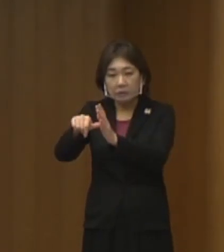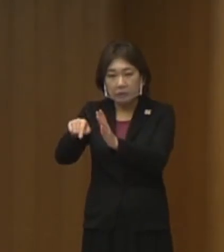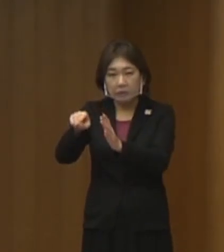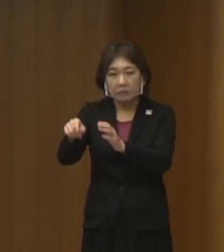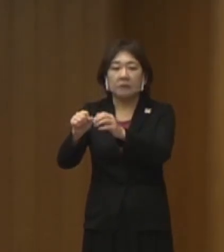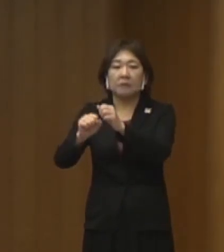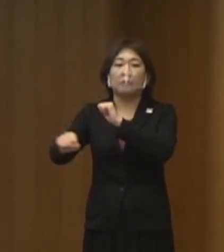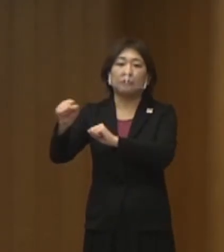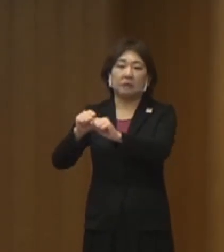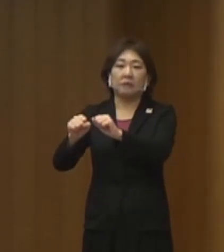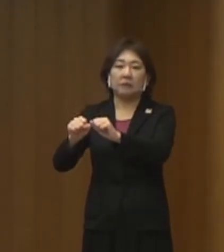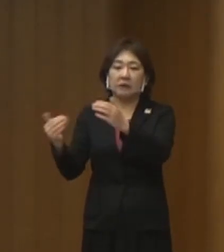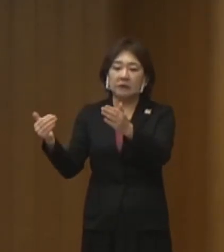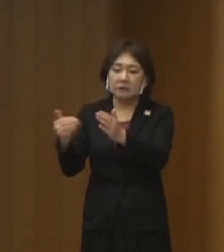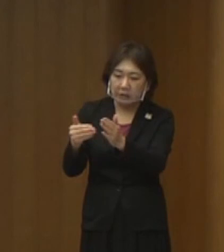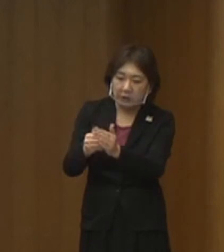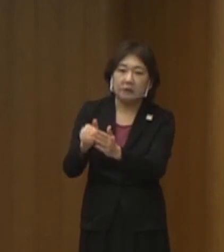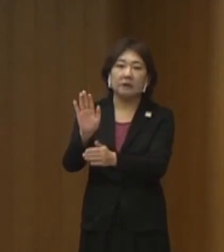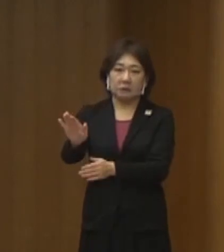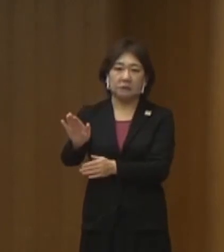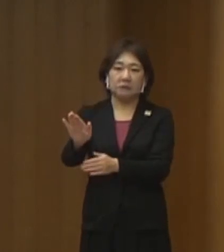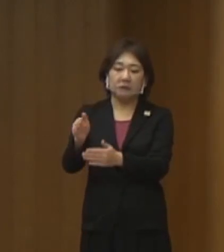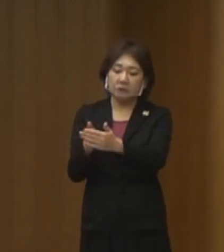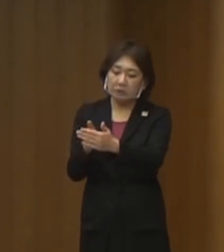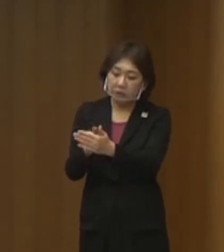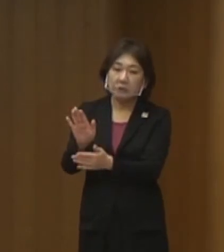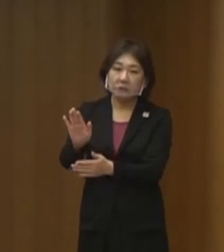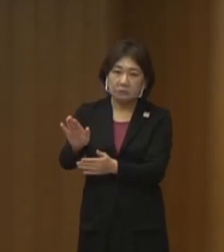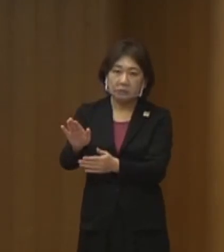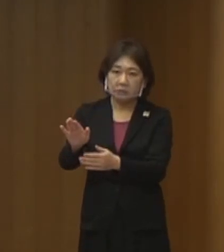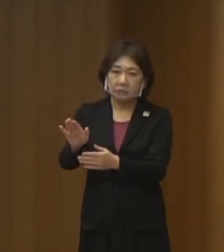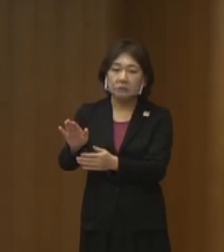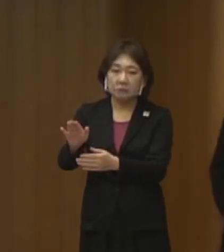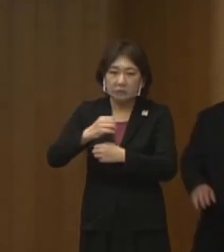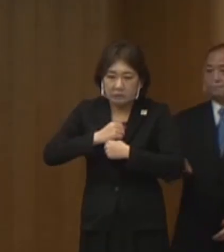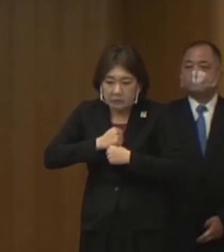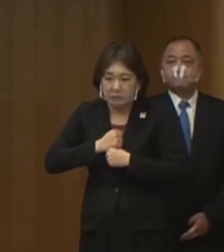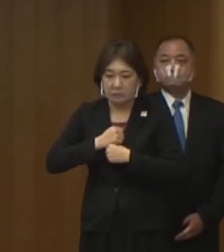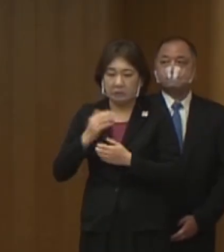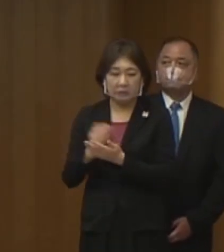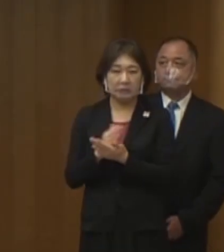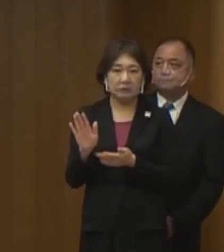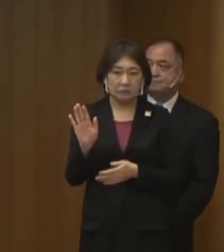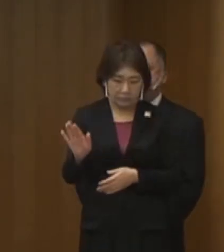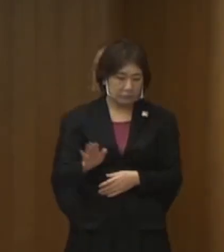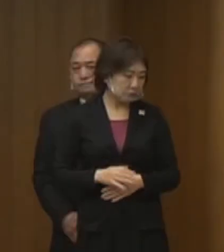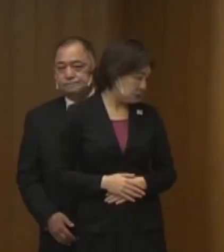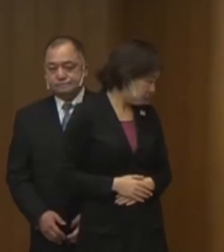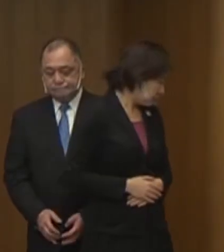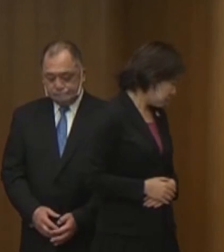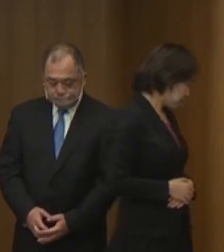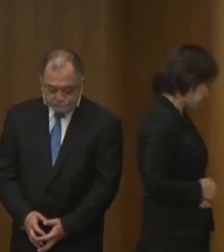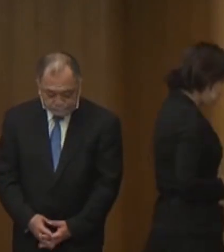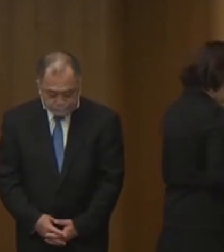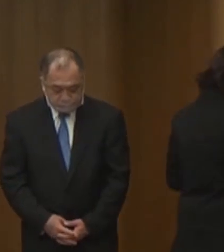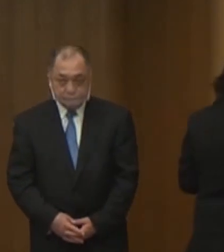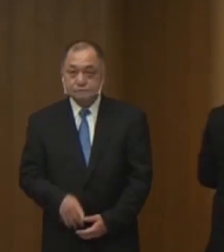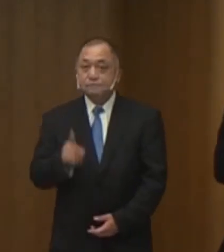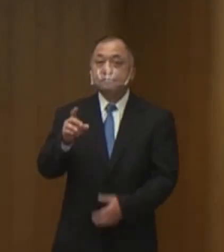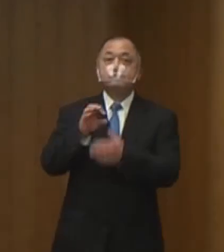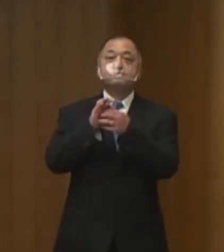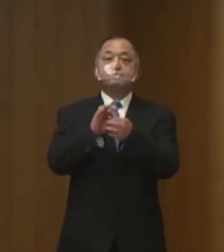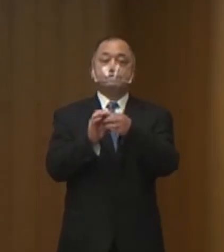慎重に判断をしていただくことをお願いをいたします。 この点についても12月25日まで